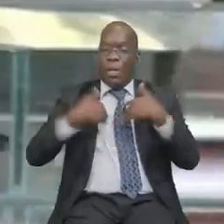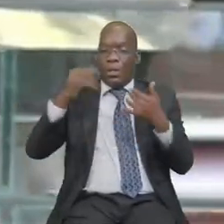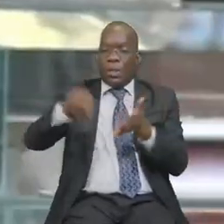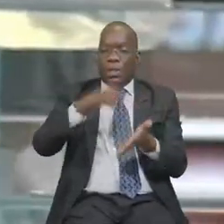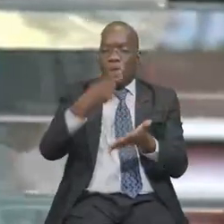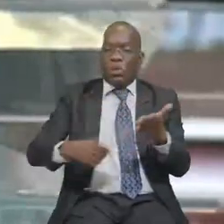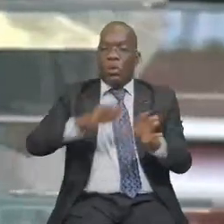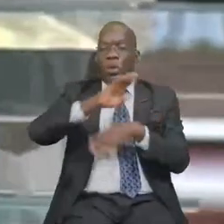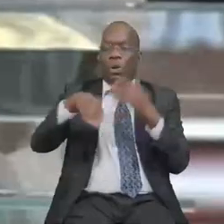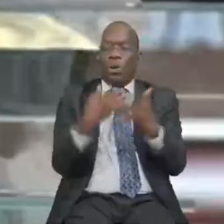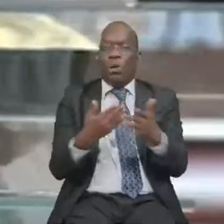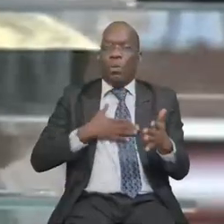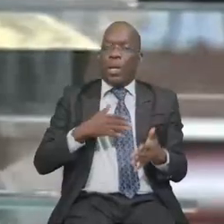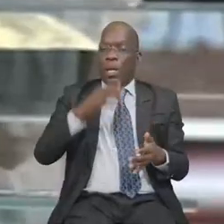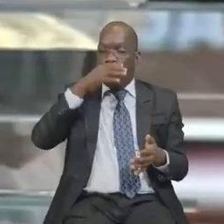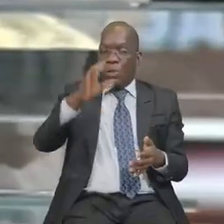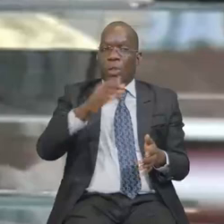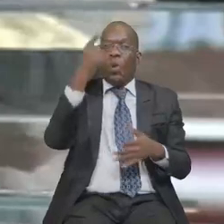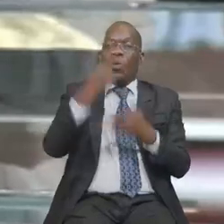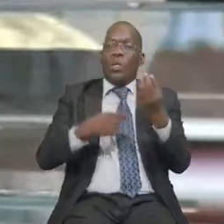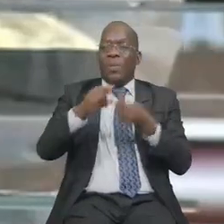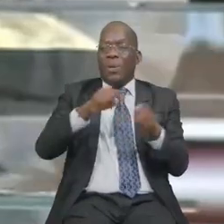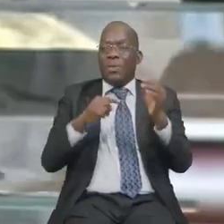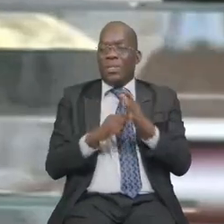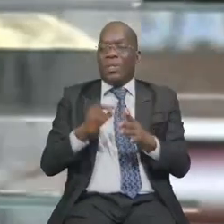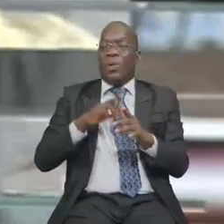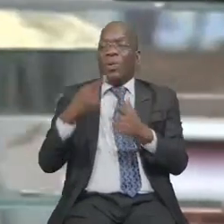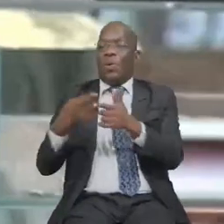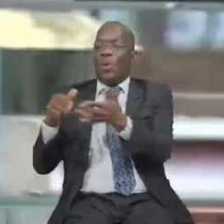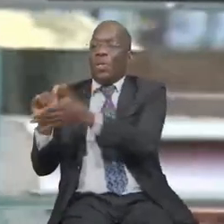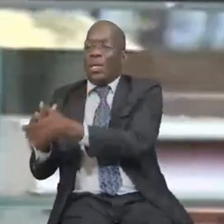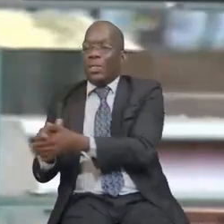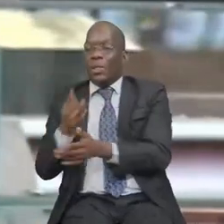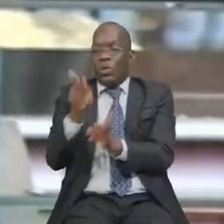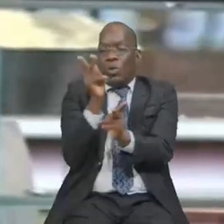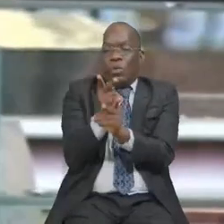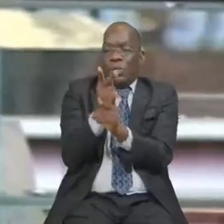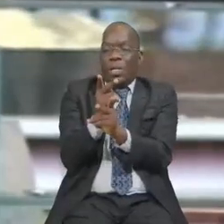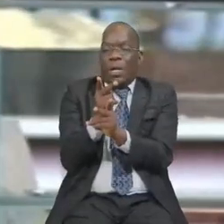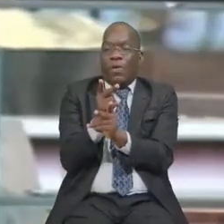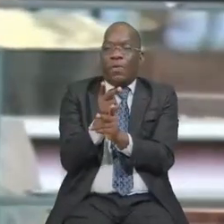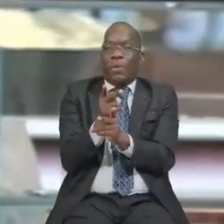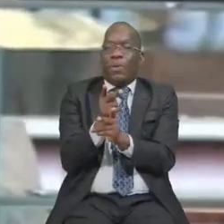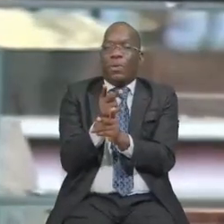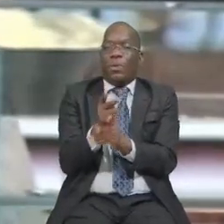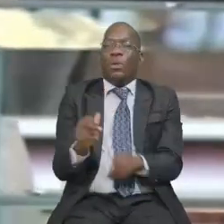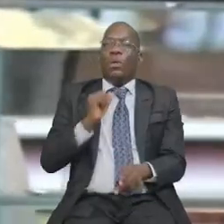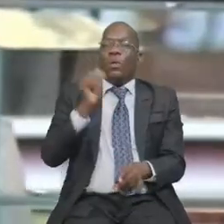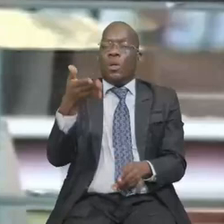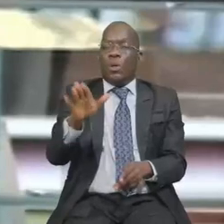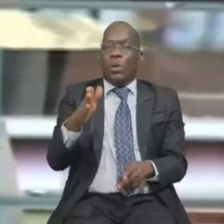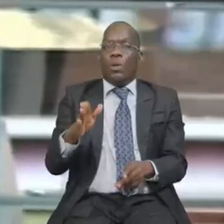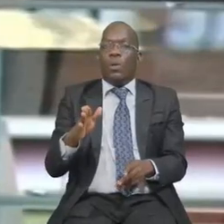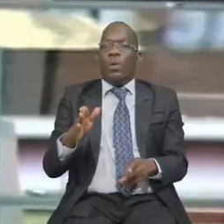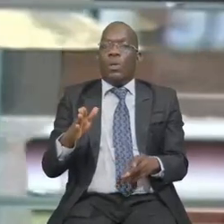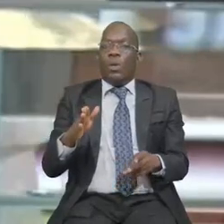mes malédictions et ceci et cela. Tu préserves un cœur sanctifié non